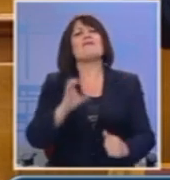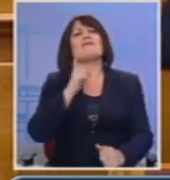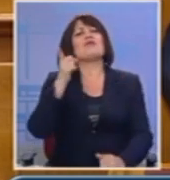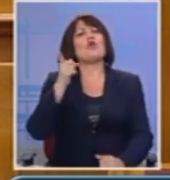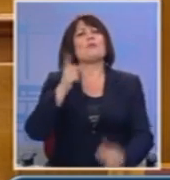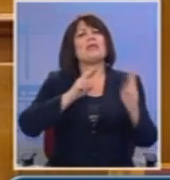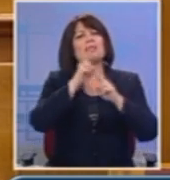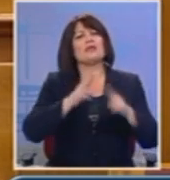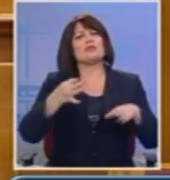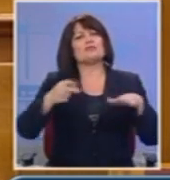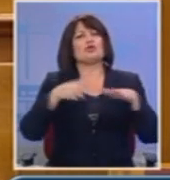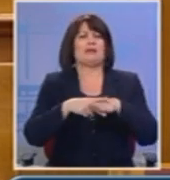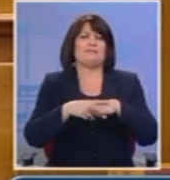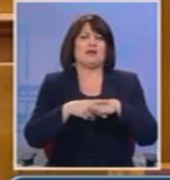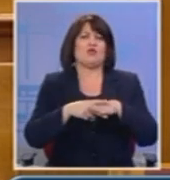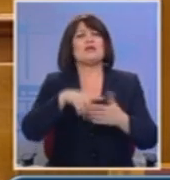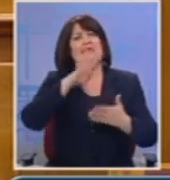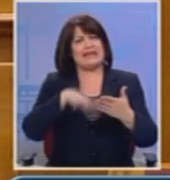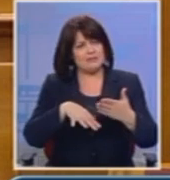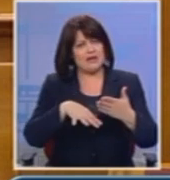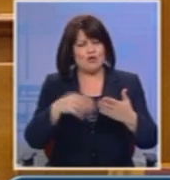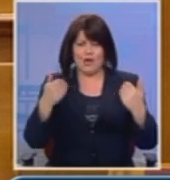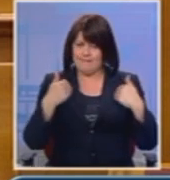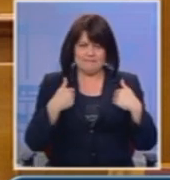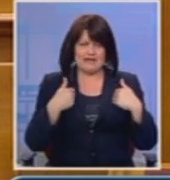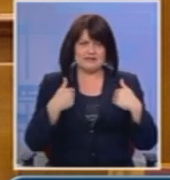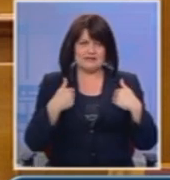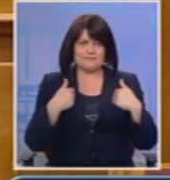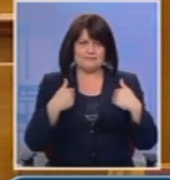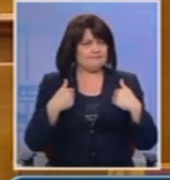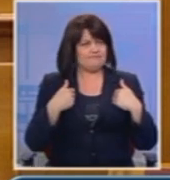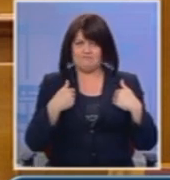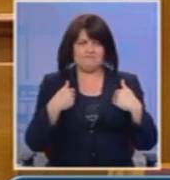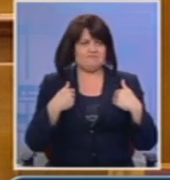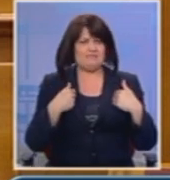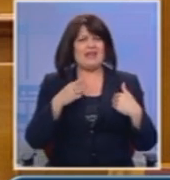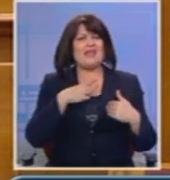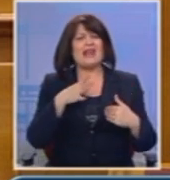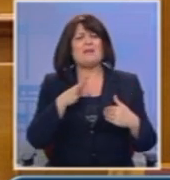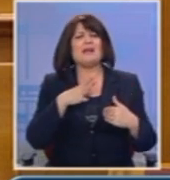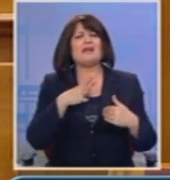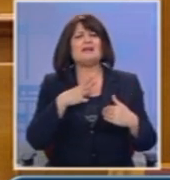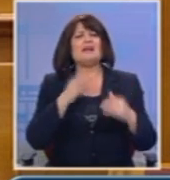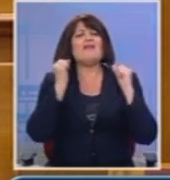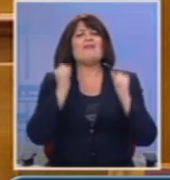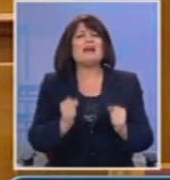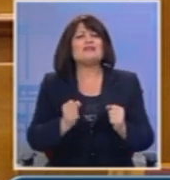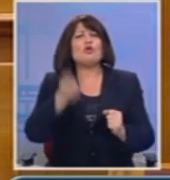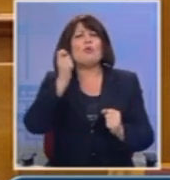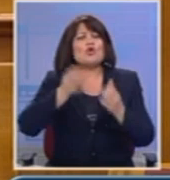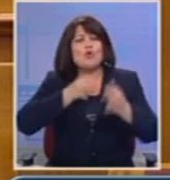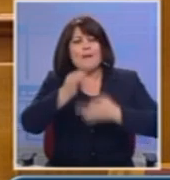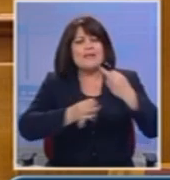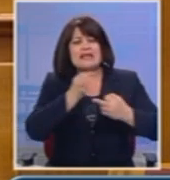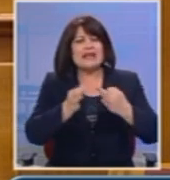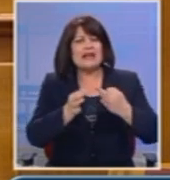του δουνου απ το κείμενο με το οποίο εμείς θ θέλαμε να αντλήσουμε τοτο βασικό πολιτικό επιχείρημα ότι